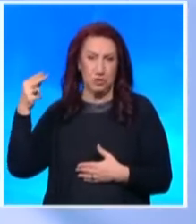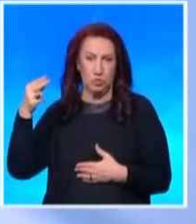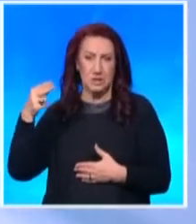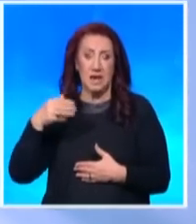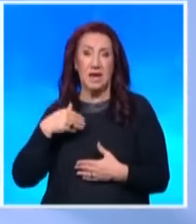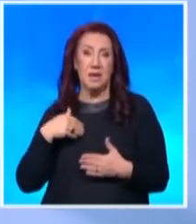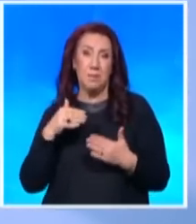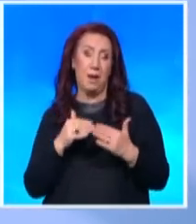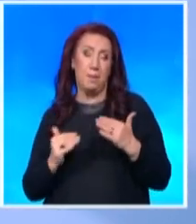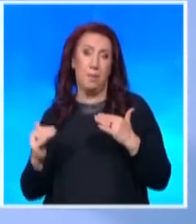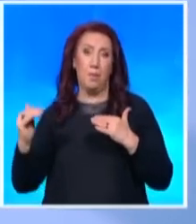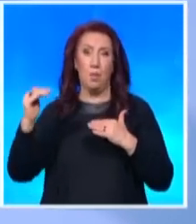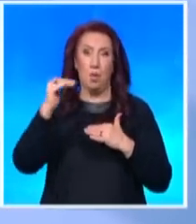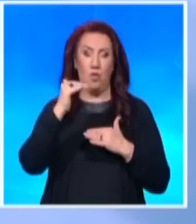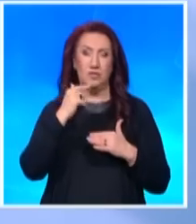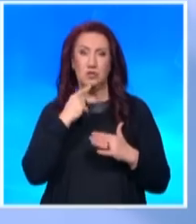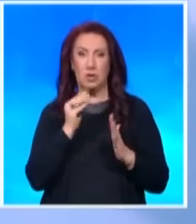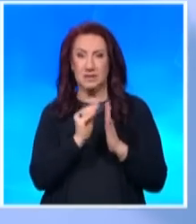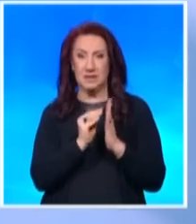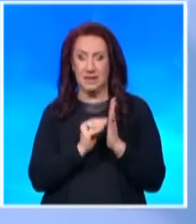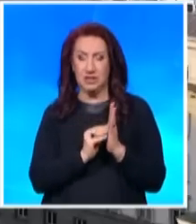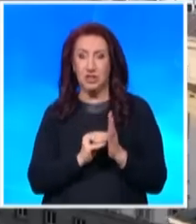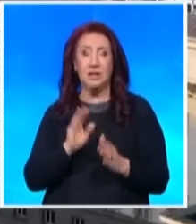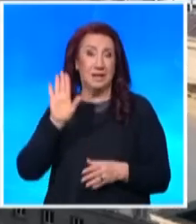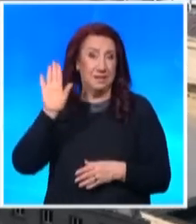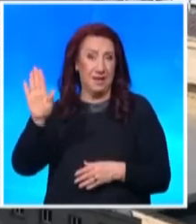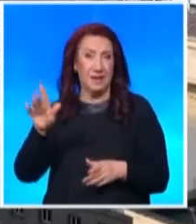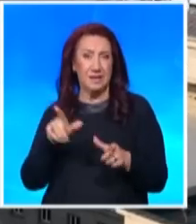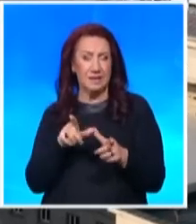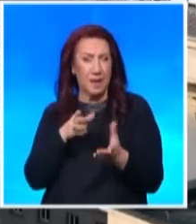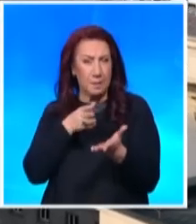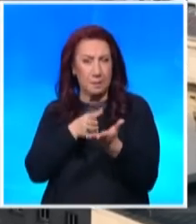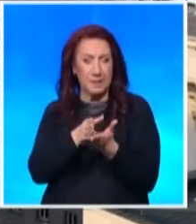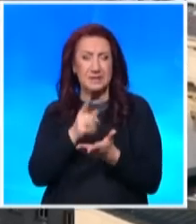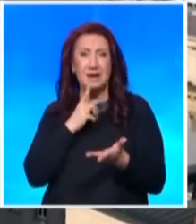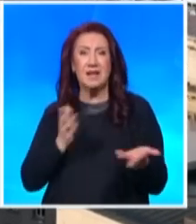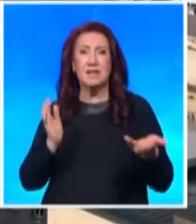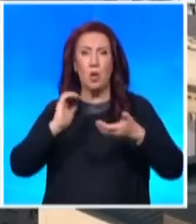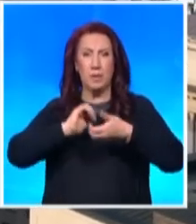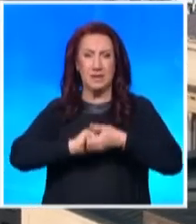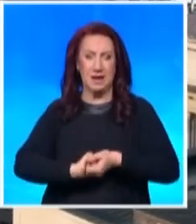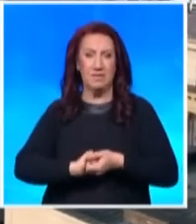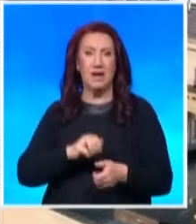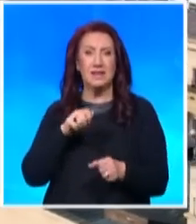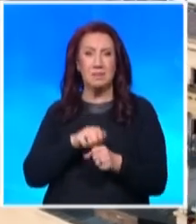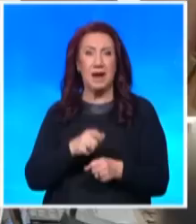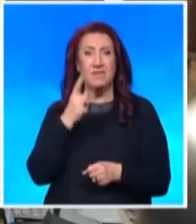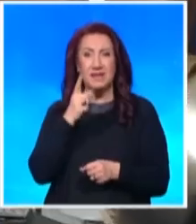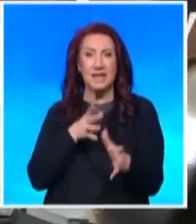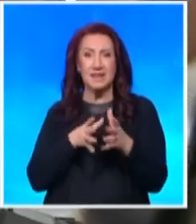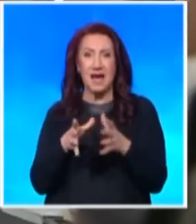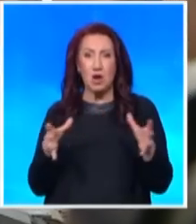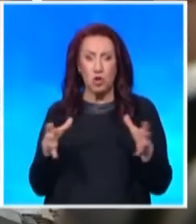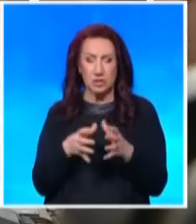по-високо призвание. Нейната мисия е да ни обединява, да ни прави един народ, една нация, а не да ни разединява.